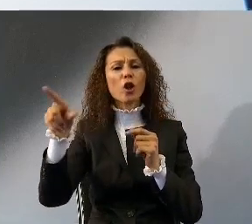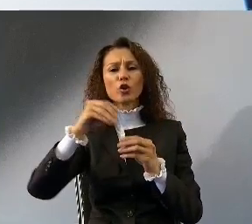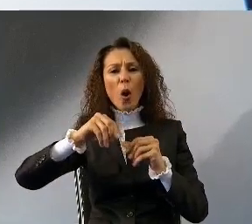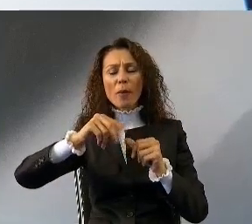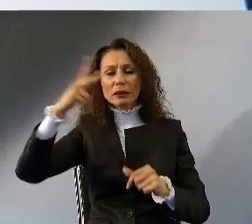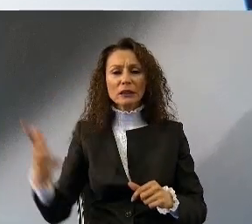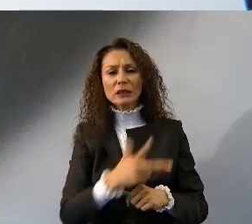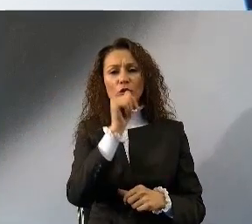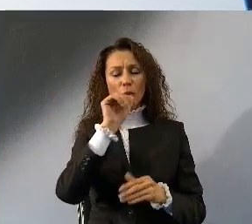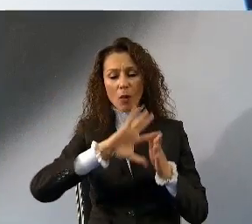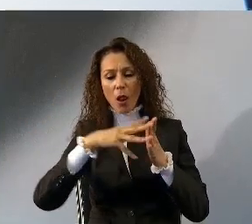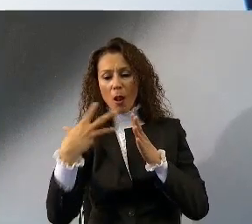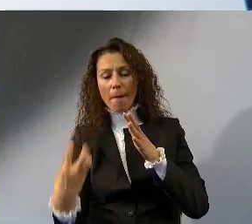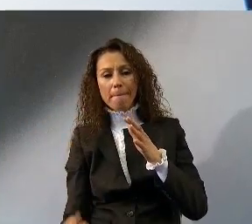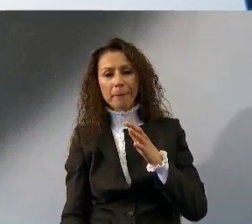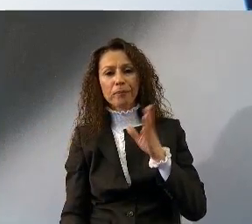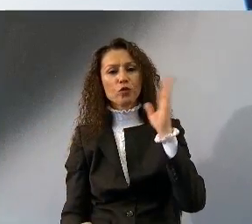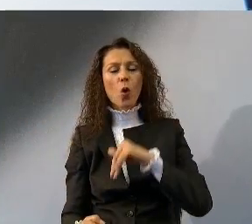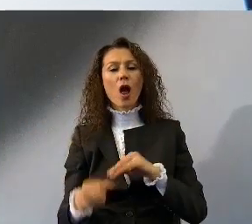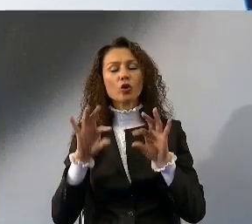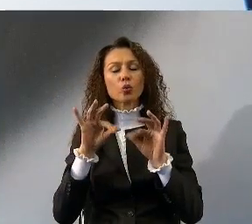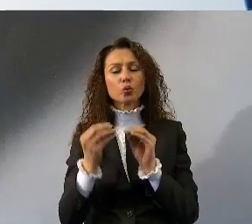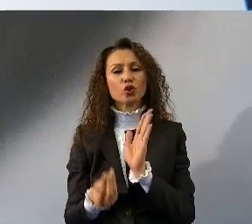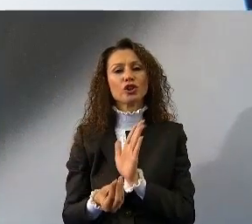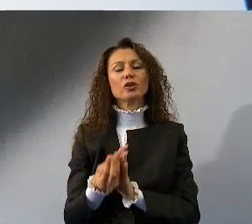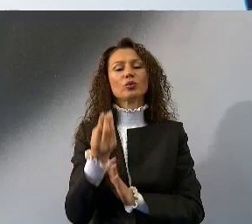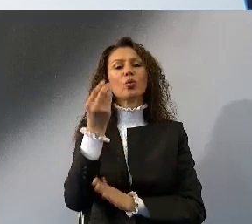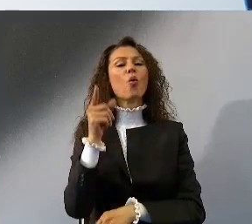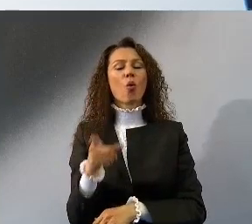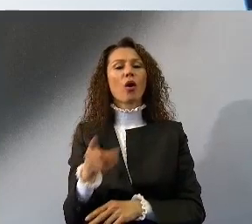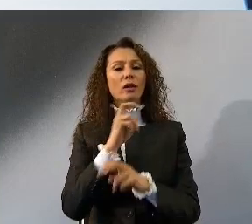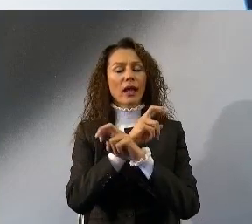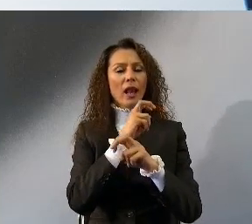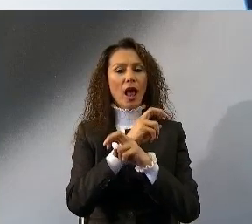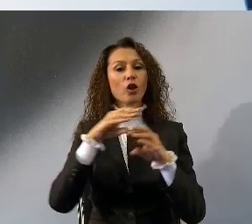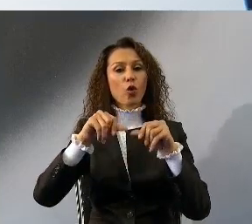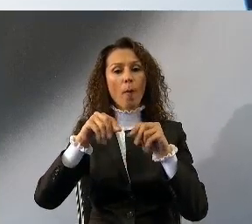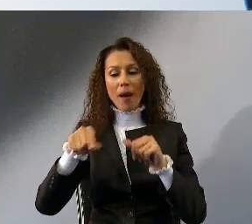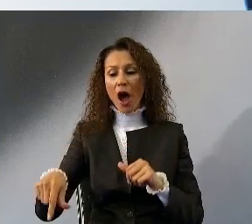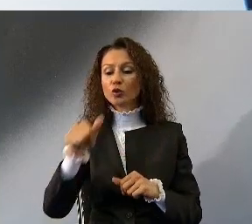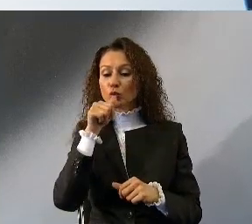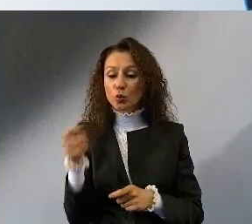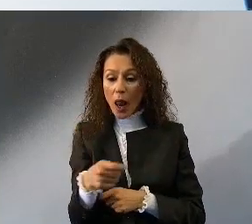bir şekilde mineralleri üstüne çıkarıyor ve tuzlanma tehlikesi başlıyor. Yani toprağın